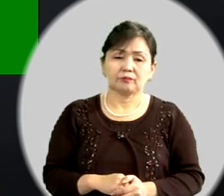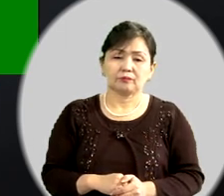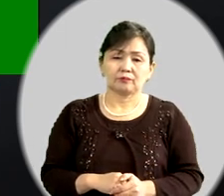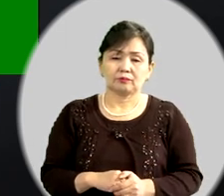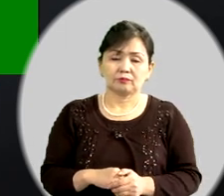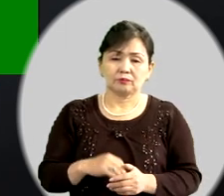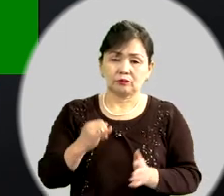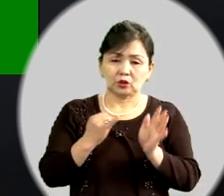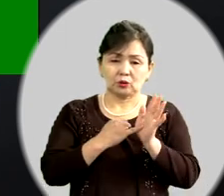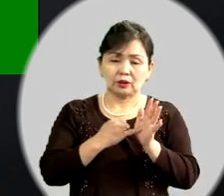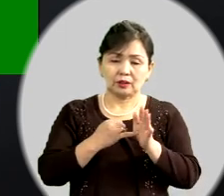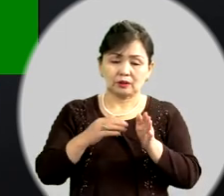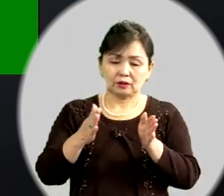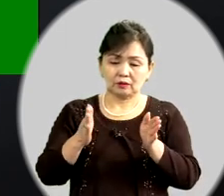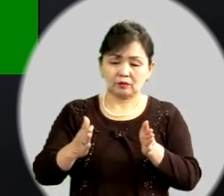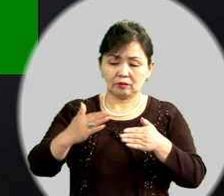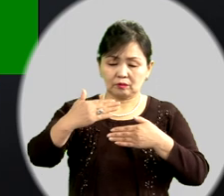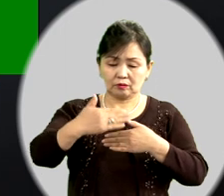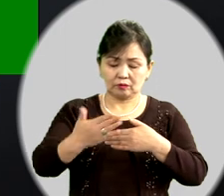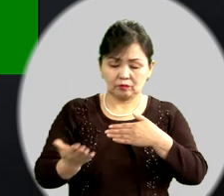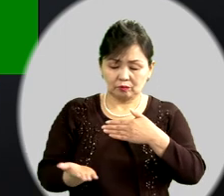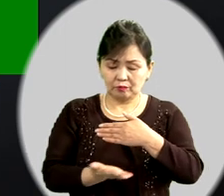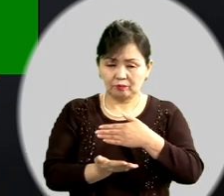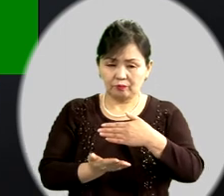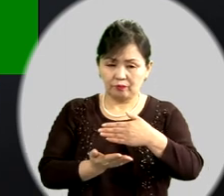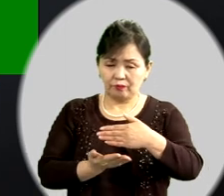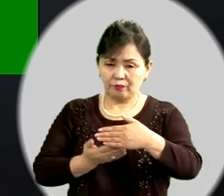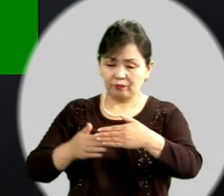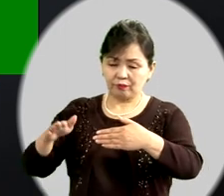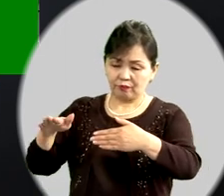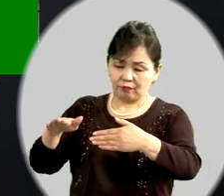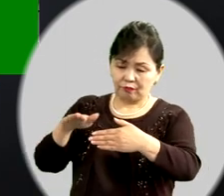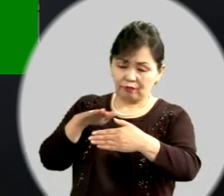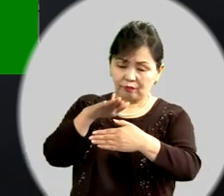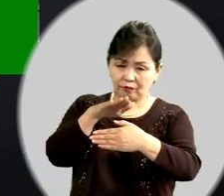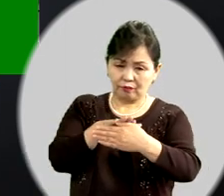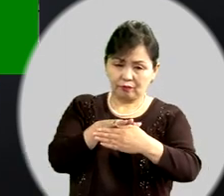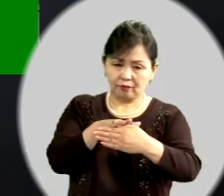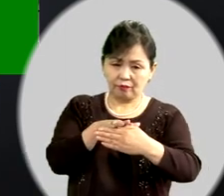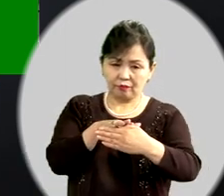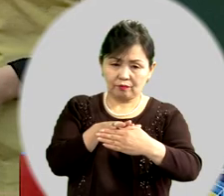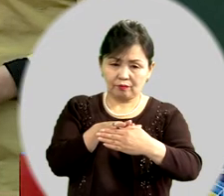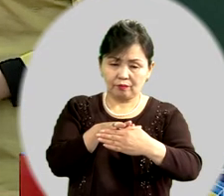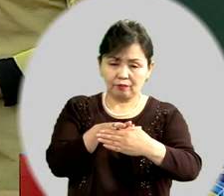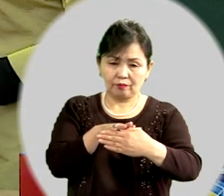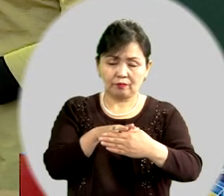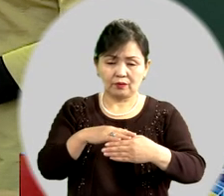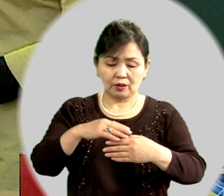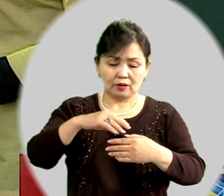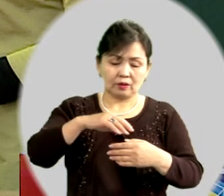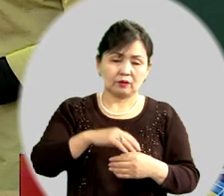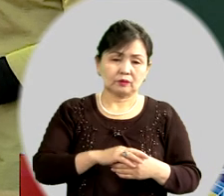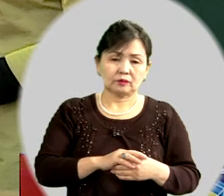6 дахь тал таслагааны хувьд таацтай адилхан дээрээ байрлах хэсэг вэ. За, ингээд 6 дахь тал. Квадрат